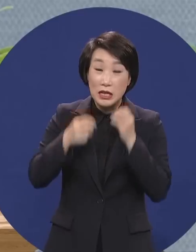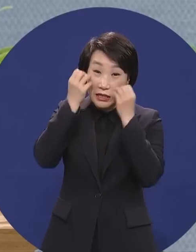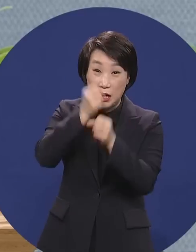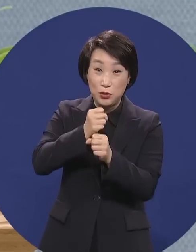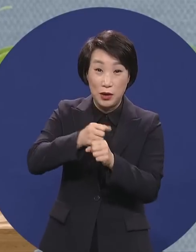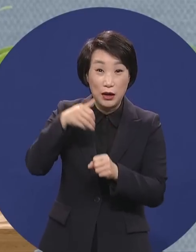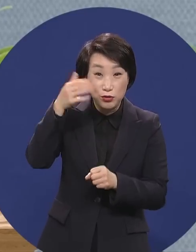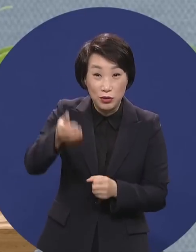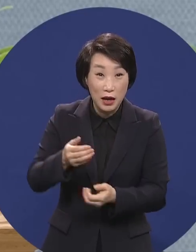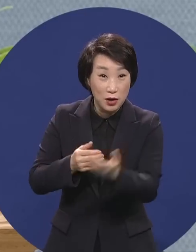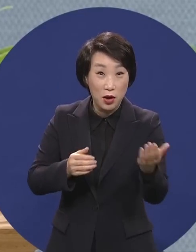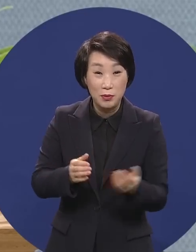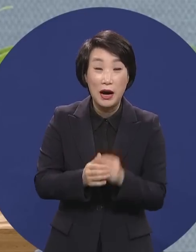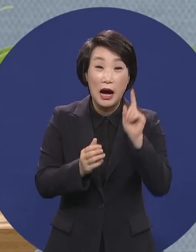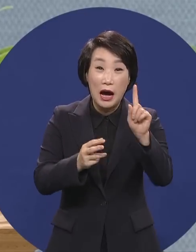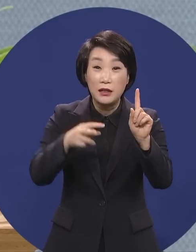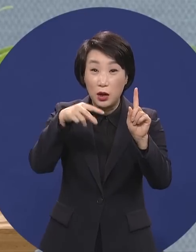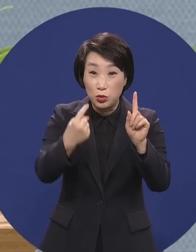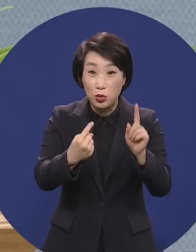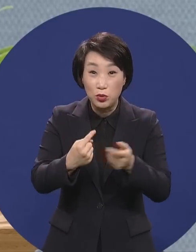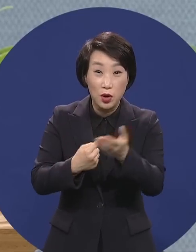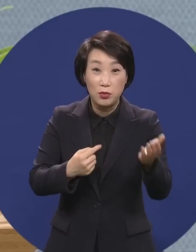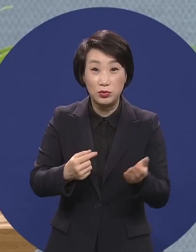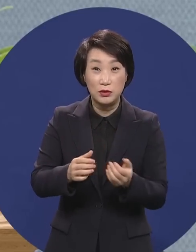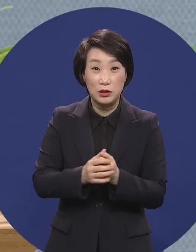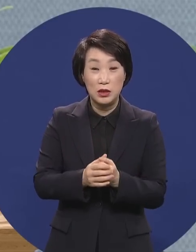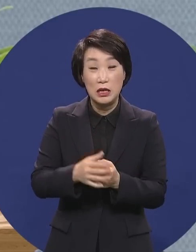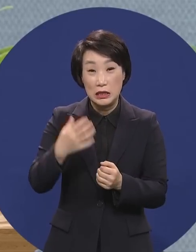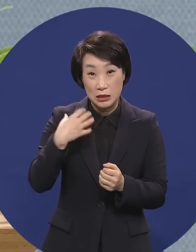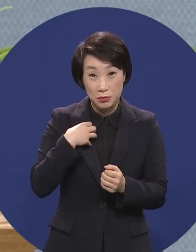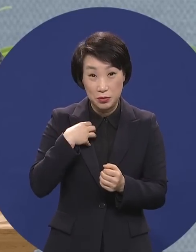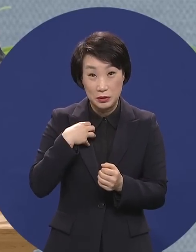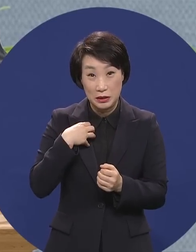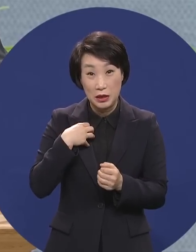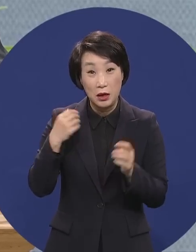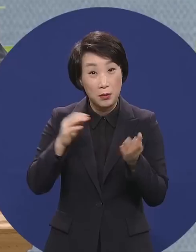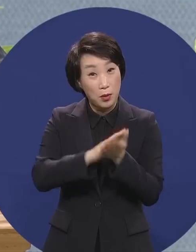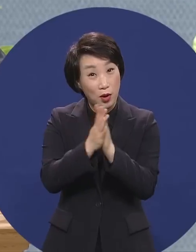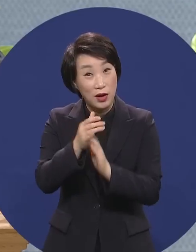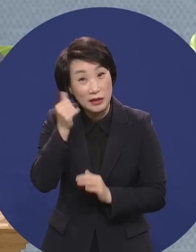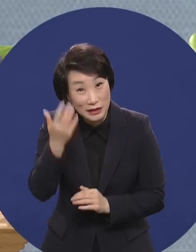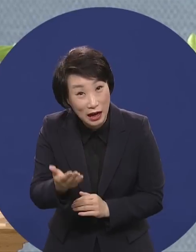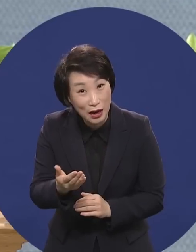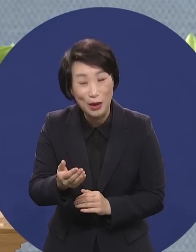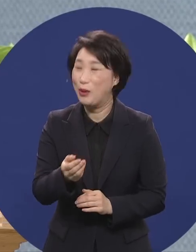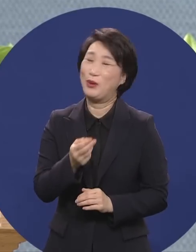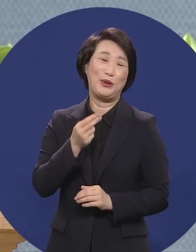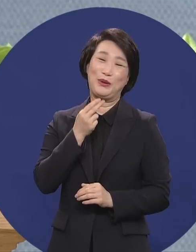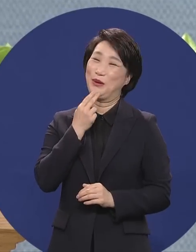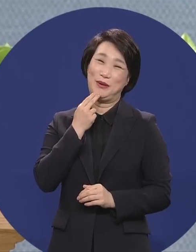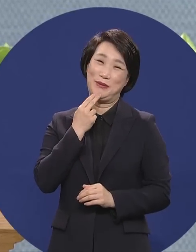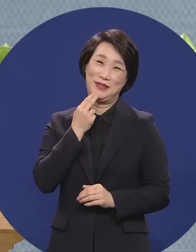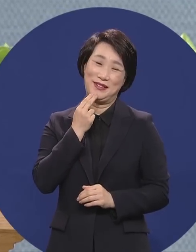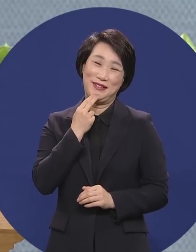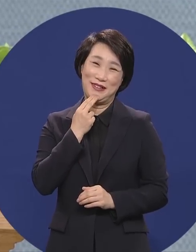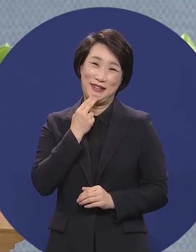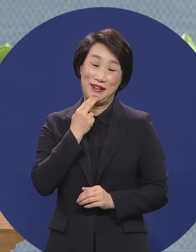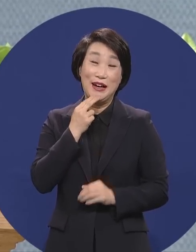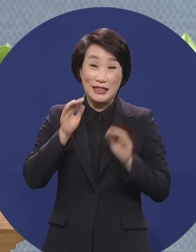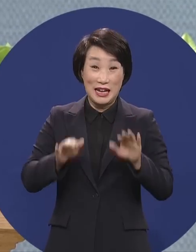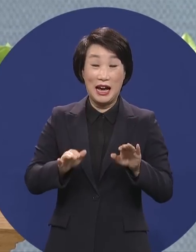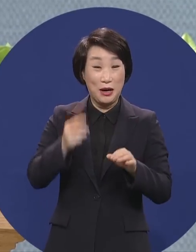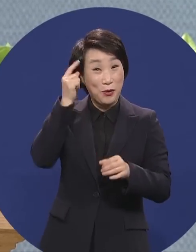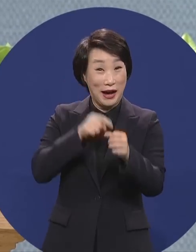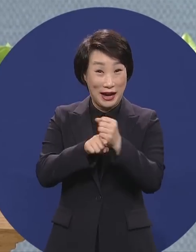천지창조 이래 단 하나도 만물의 직분이 변한 것이 없다는 거.